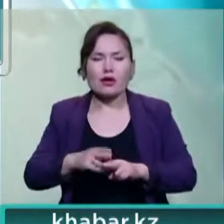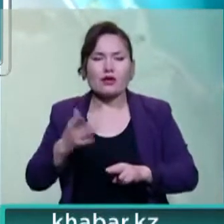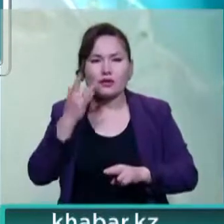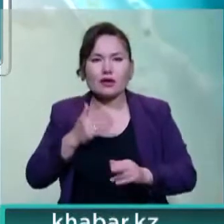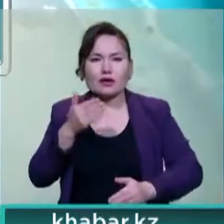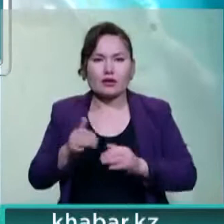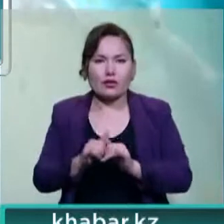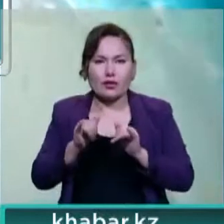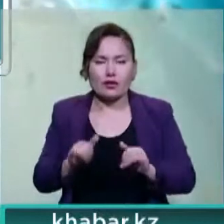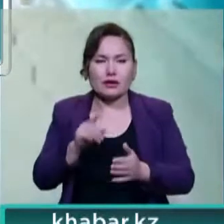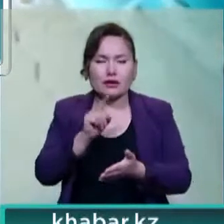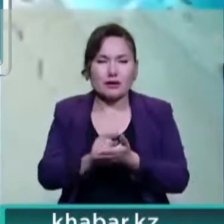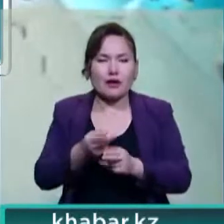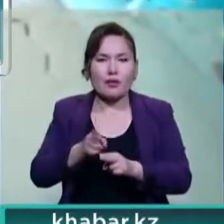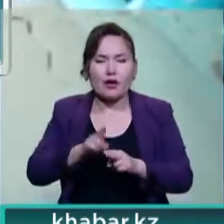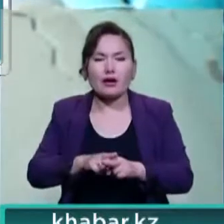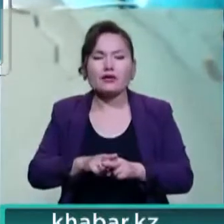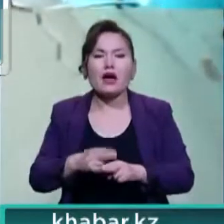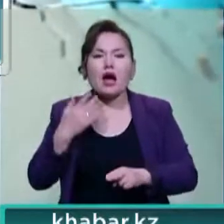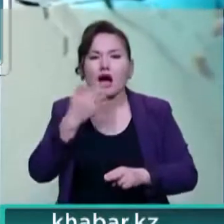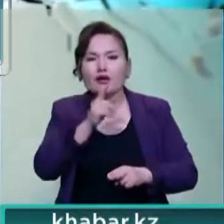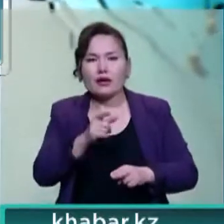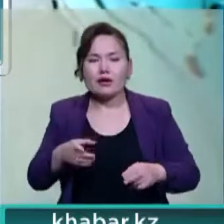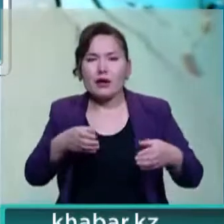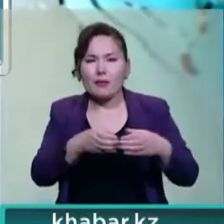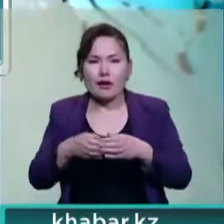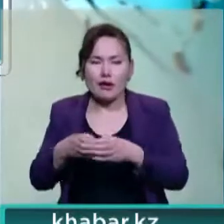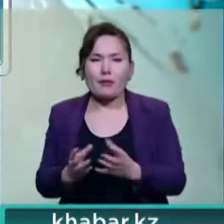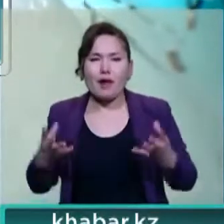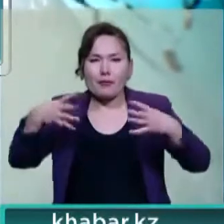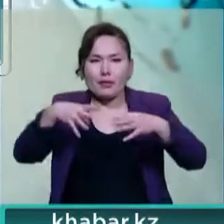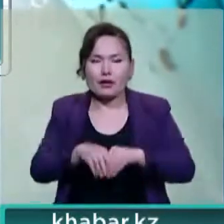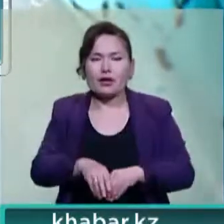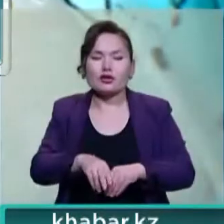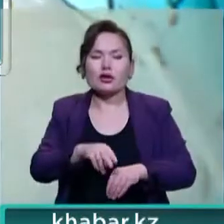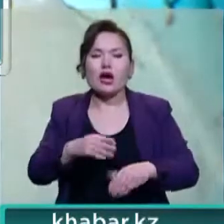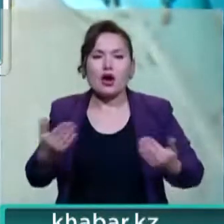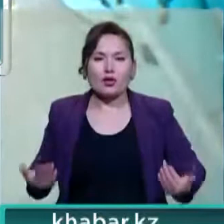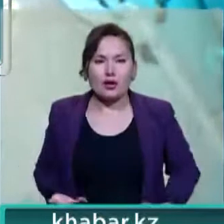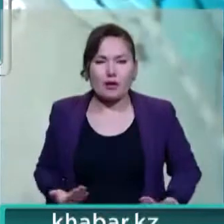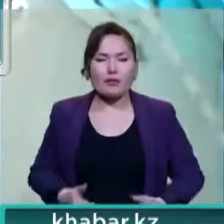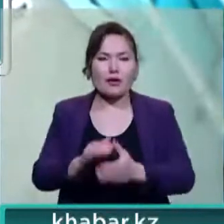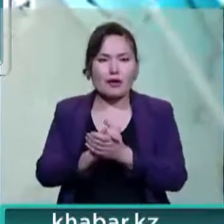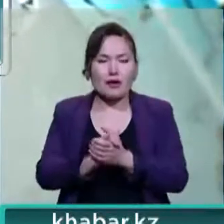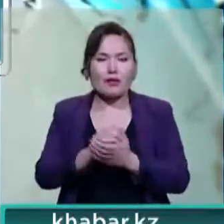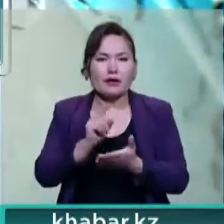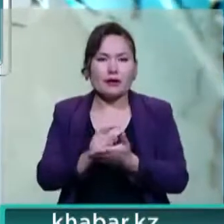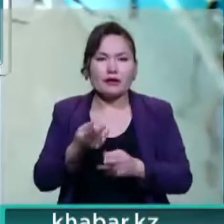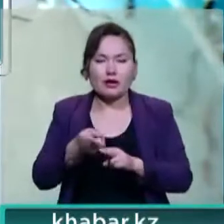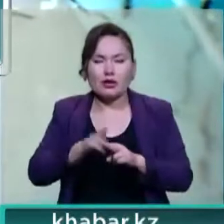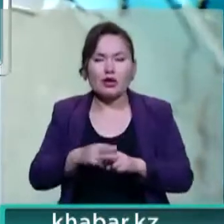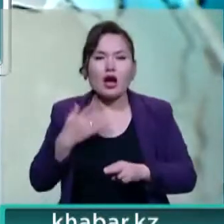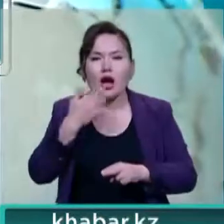әрі арттыруға тиіспіз. Әсіресе бұл этникалық топтар бір аумақта шоғырланған жерлерге қатысты. Бір жағынан онда осы